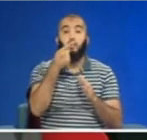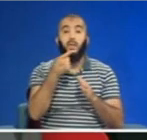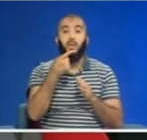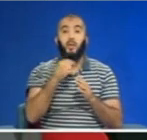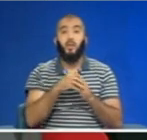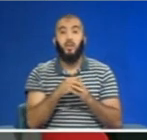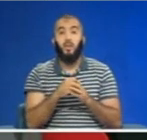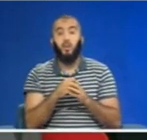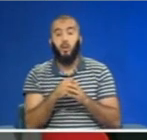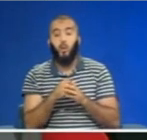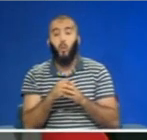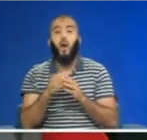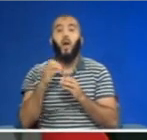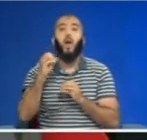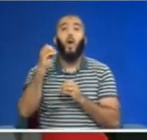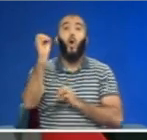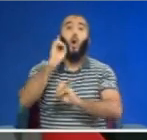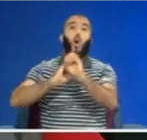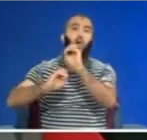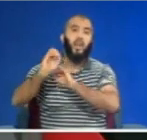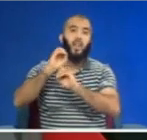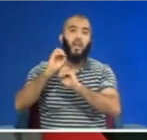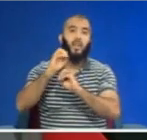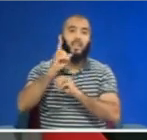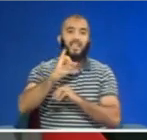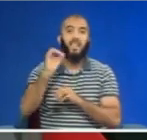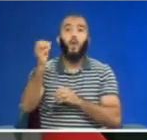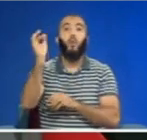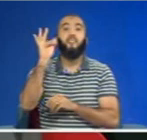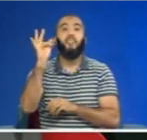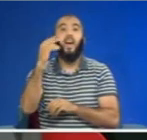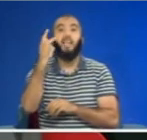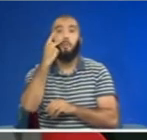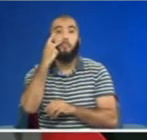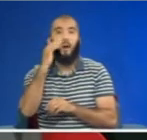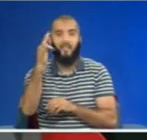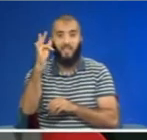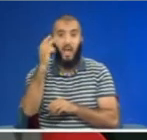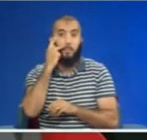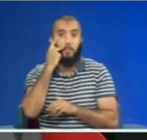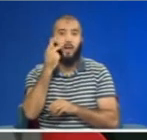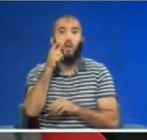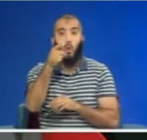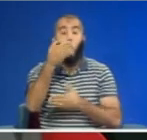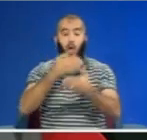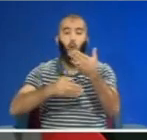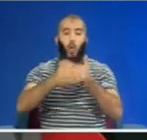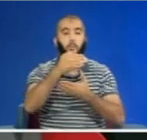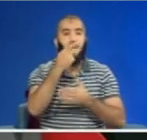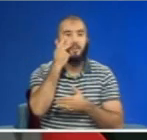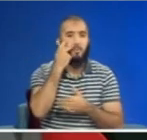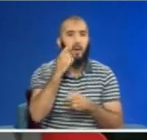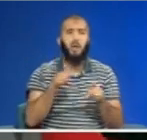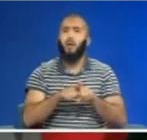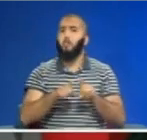ولاية له على بنت أخته، العم هو الولي، ولو كنتم على خلاف